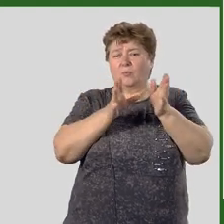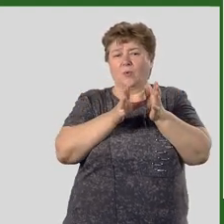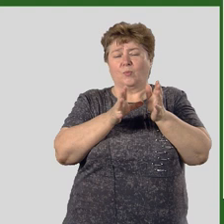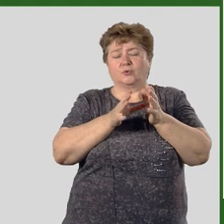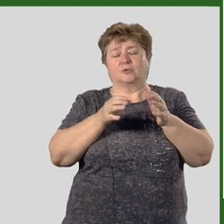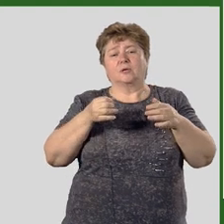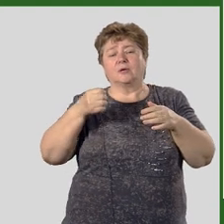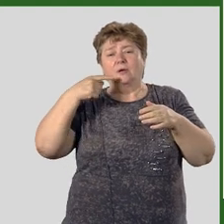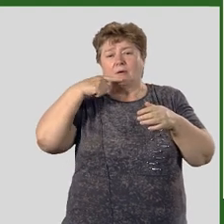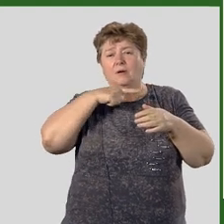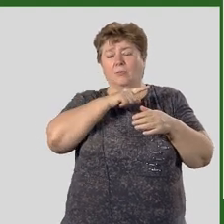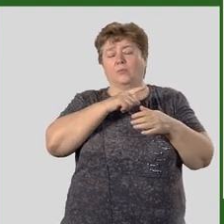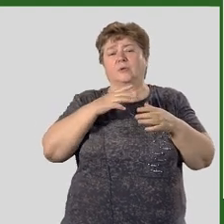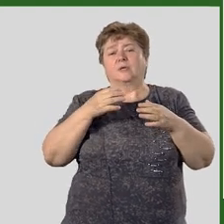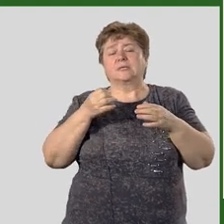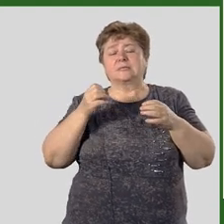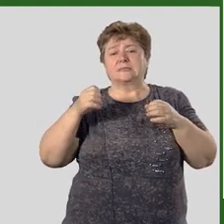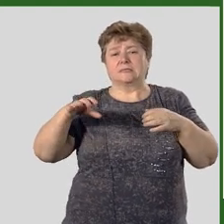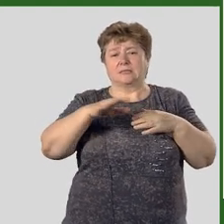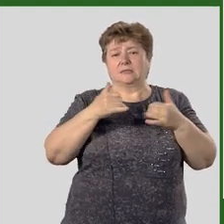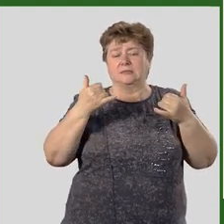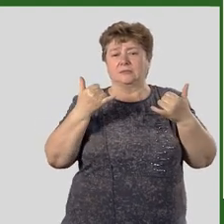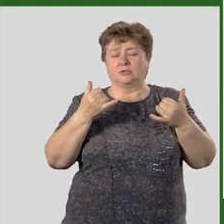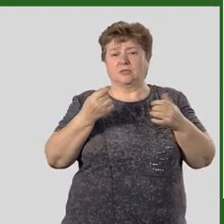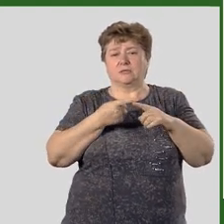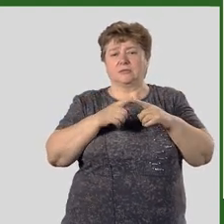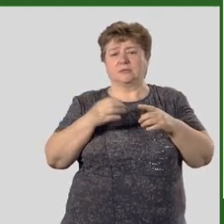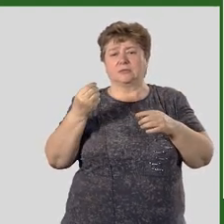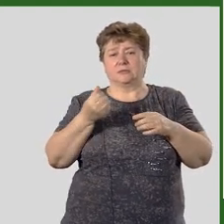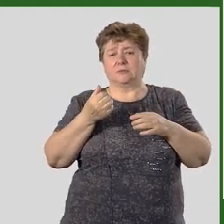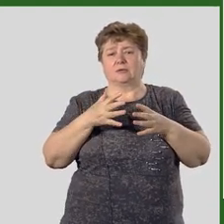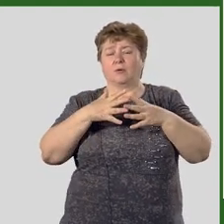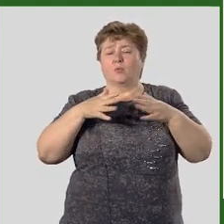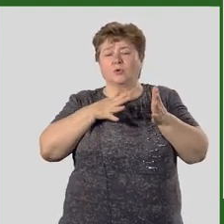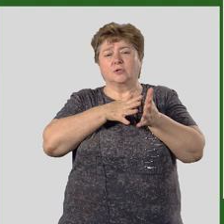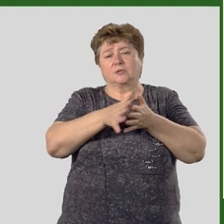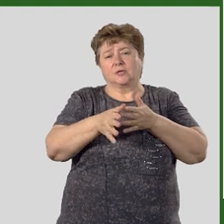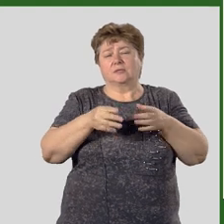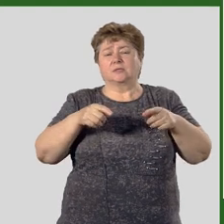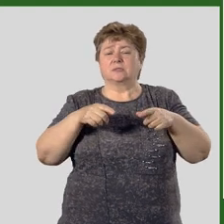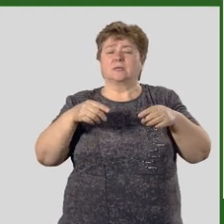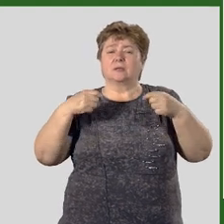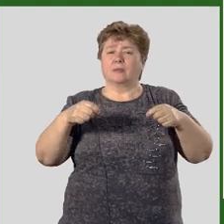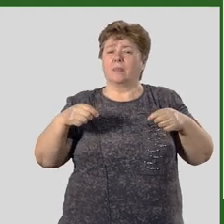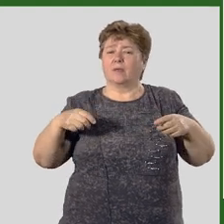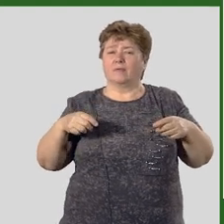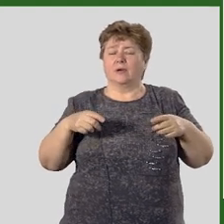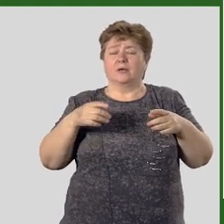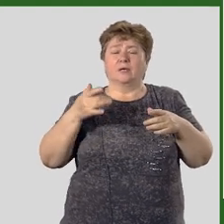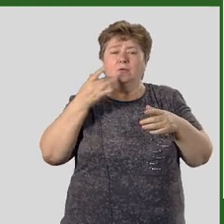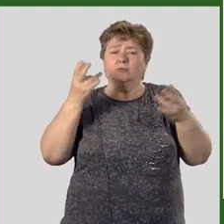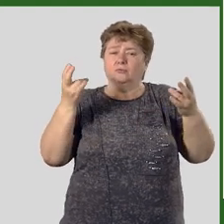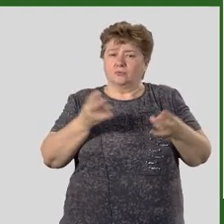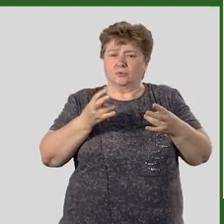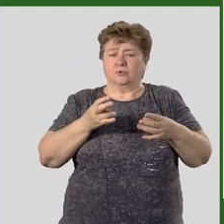в экономику страны. Эти деньги сегодня в большей степени тратятся на товары и услуги первой